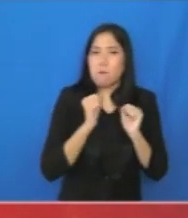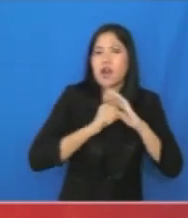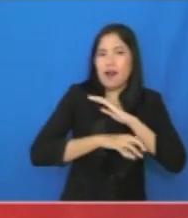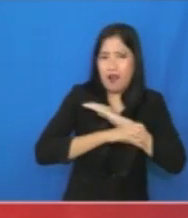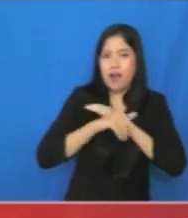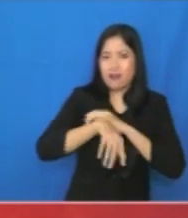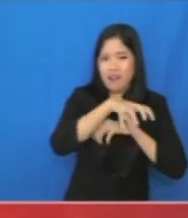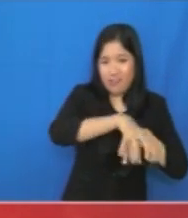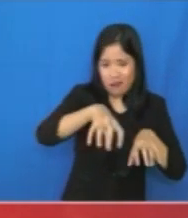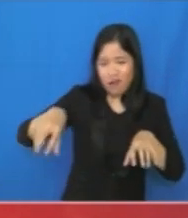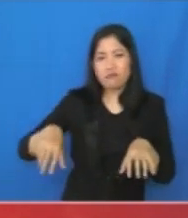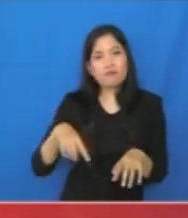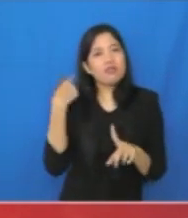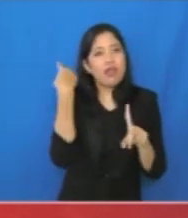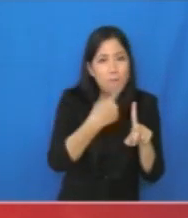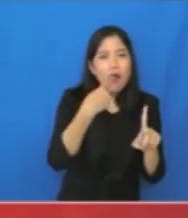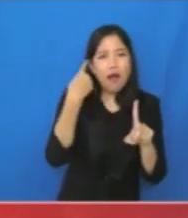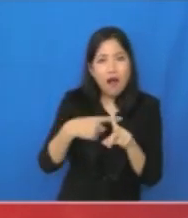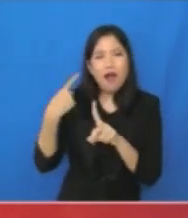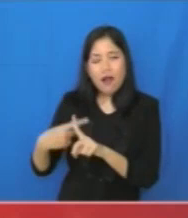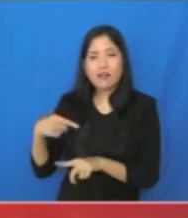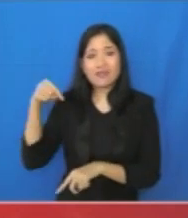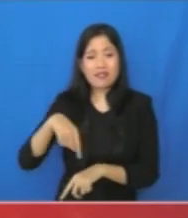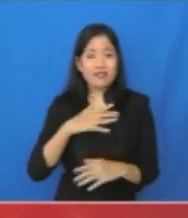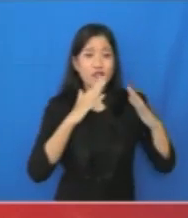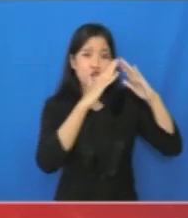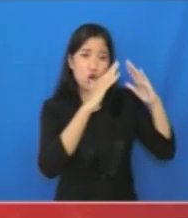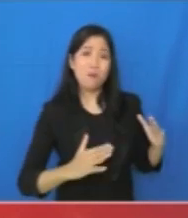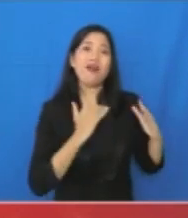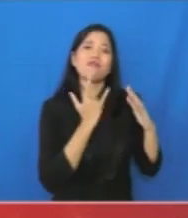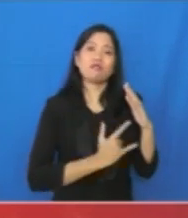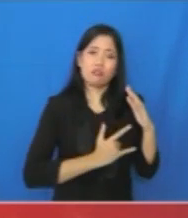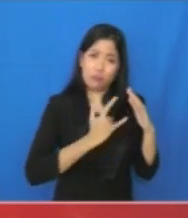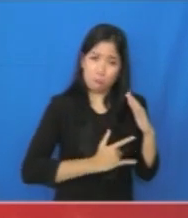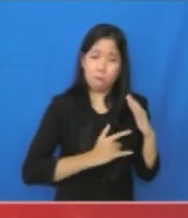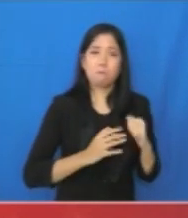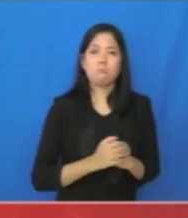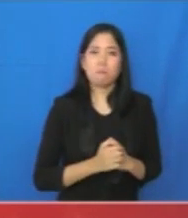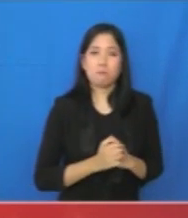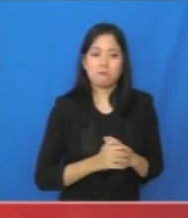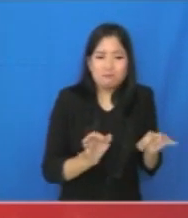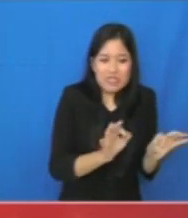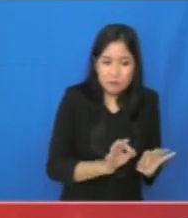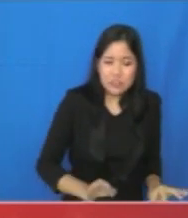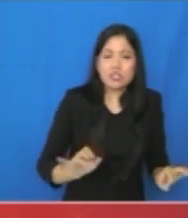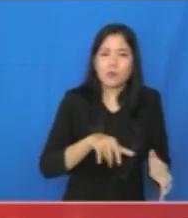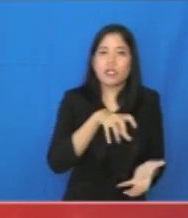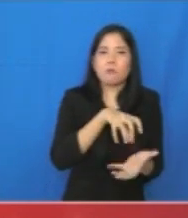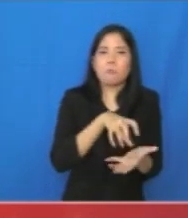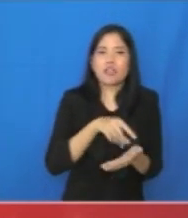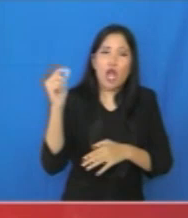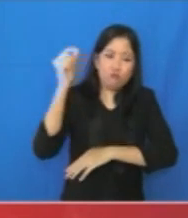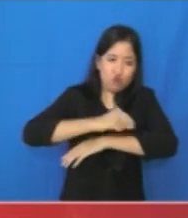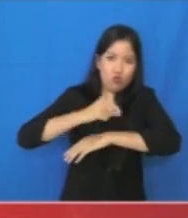Oleh karena itu Mari kita cegah tetap di rumah berantas sarang nyamuk ini